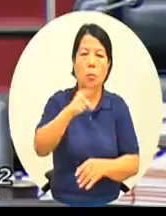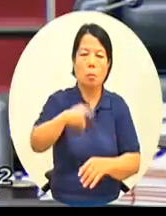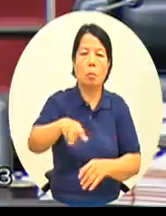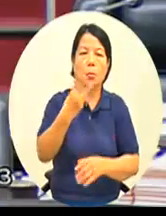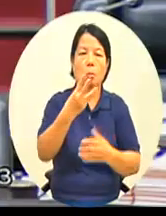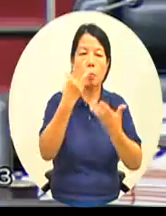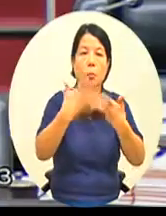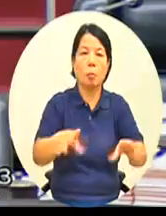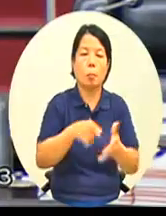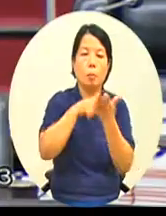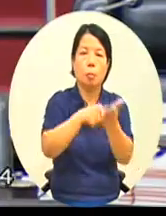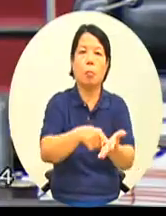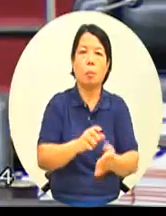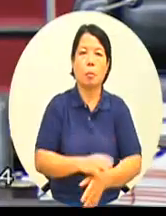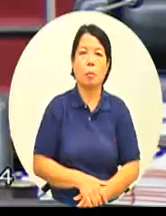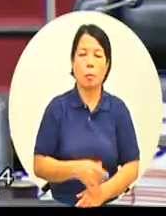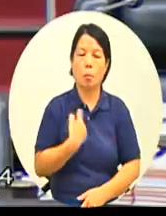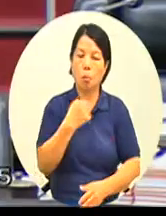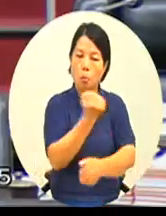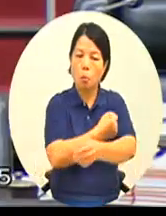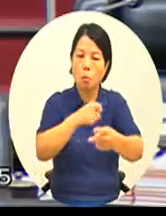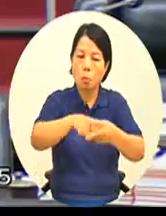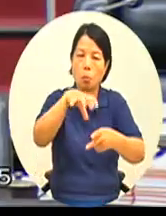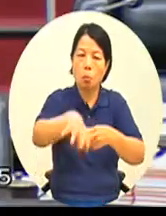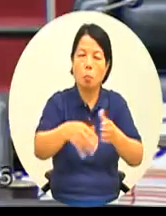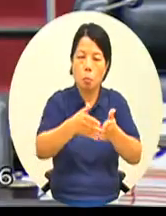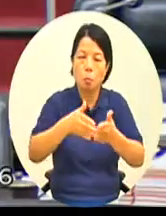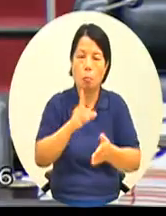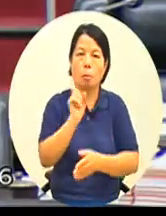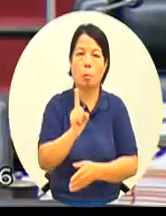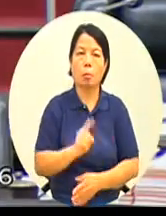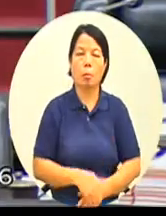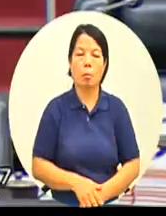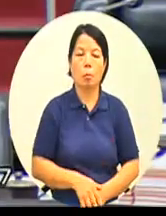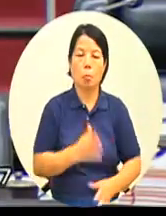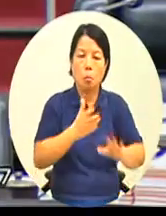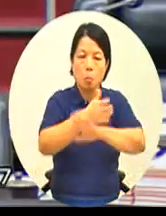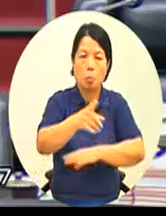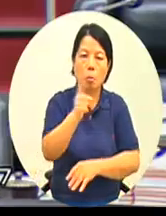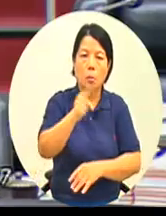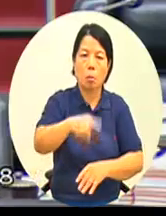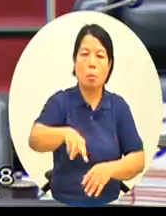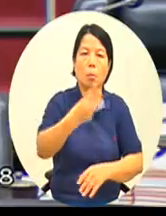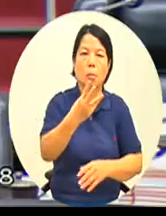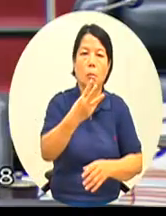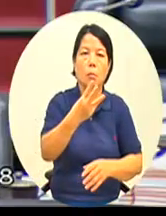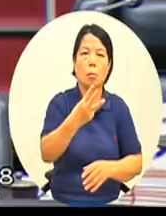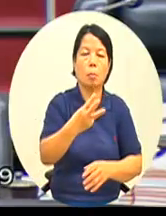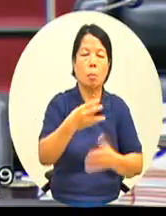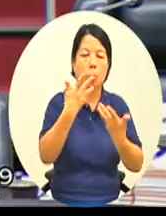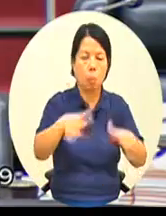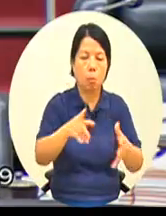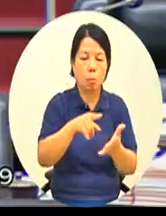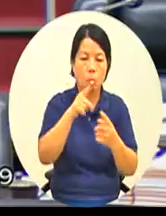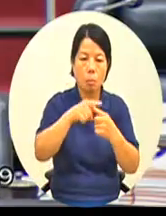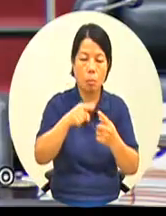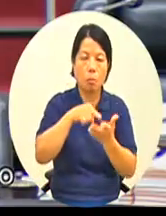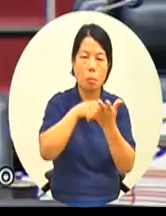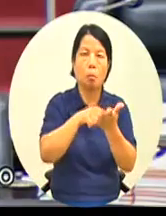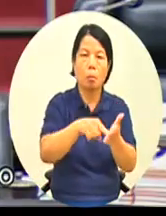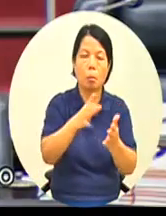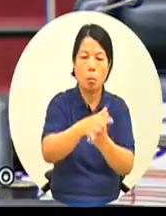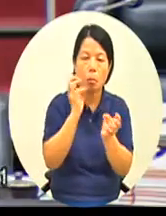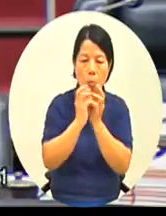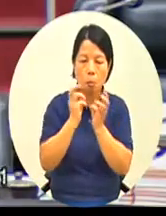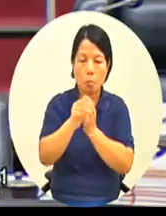申请。那我要跟劳工局要的就是说，既然有超过1300多个人申请，你们应该去分析他的基